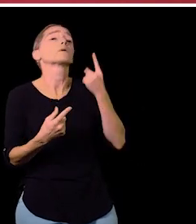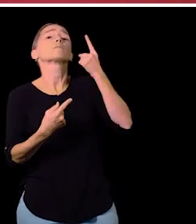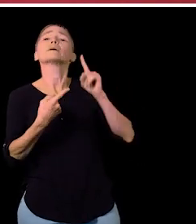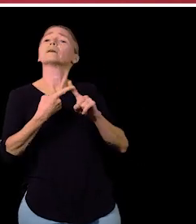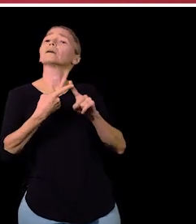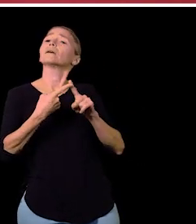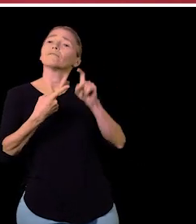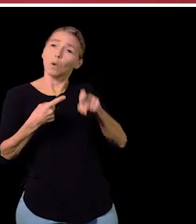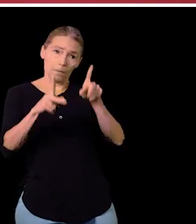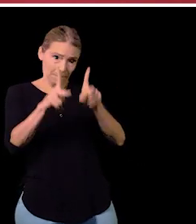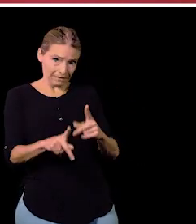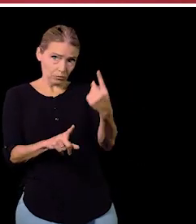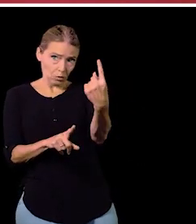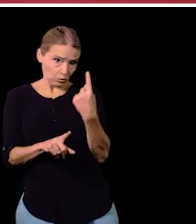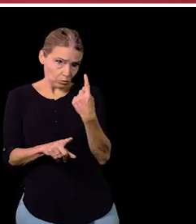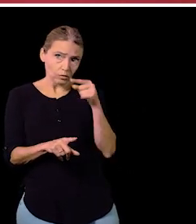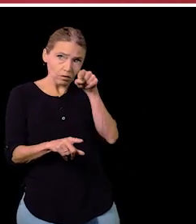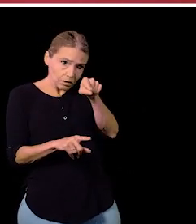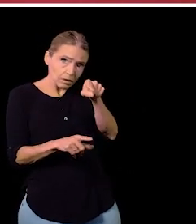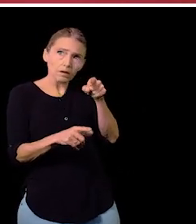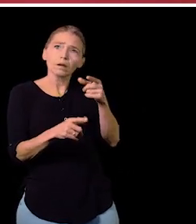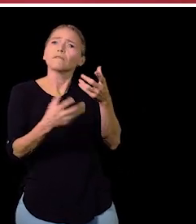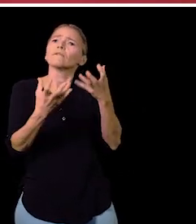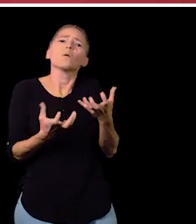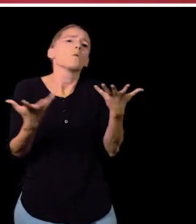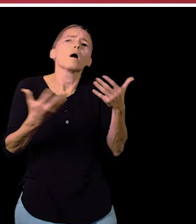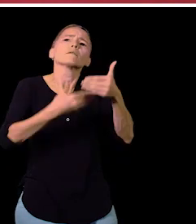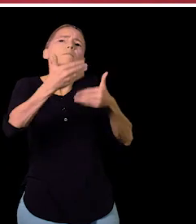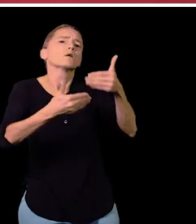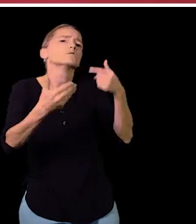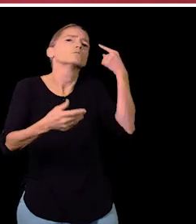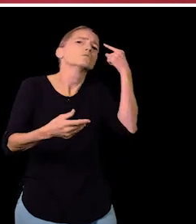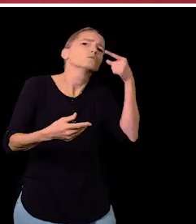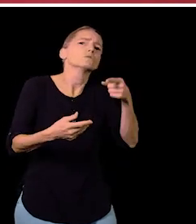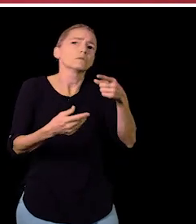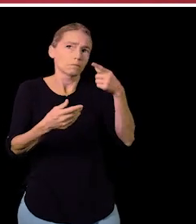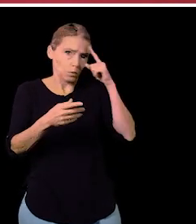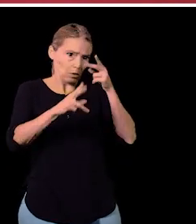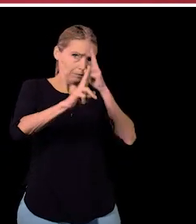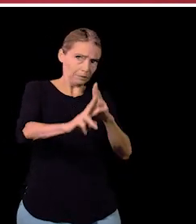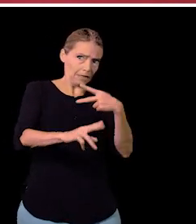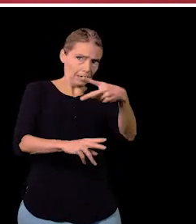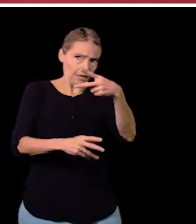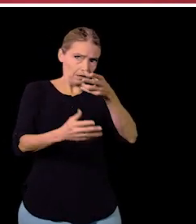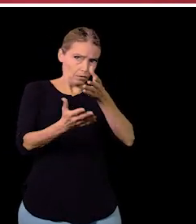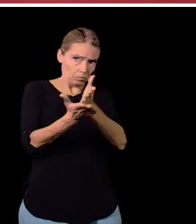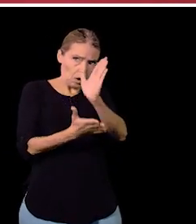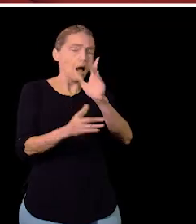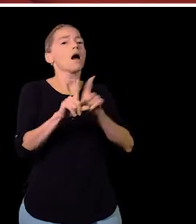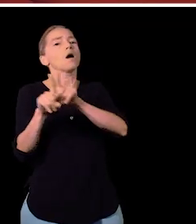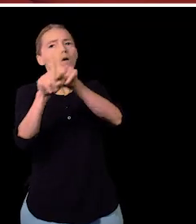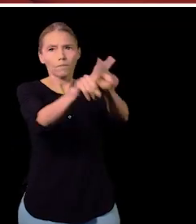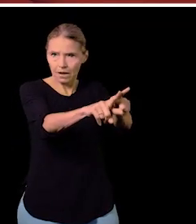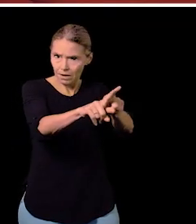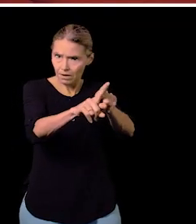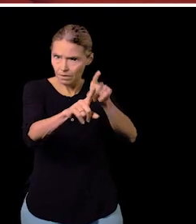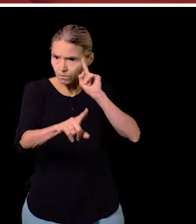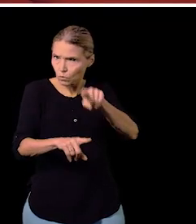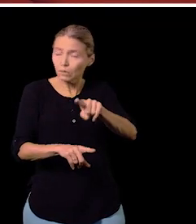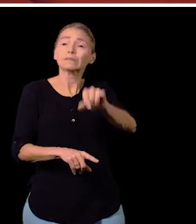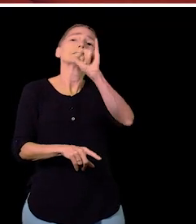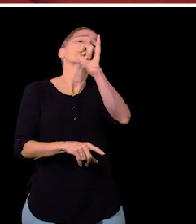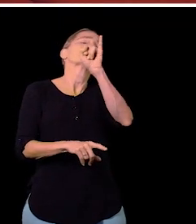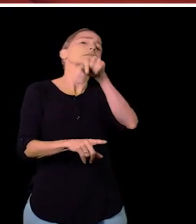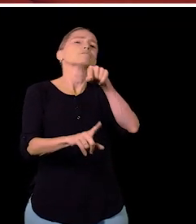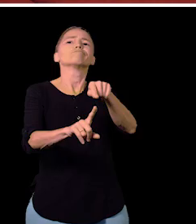personne dans toutes les démarches là, qu'elle veut entreprendre pour que ses droits soient respectés. Ça peut aussi se faire quand un organisme va parler au nom